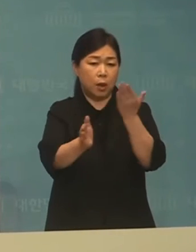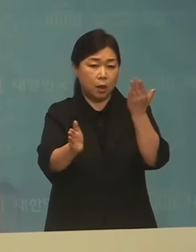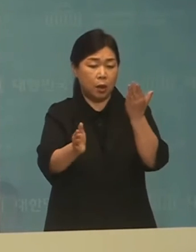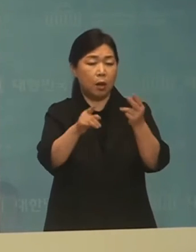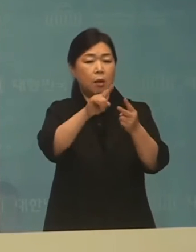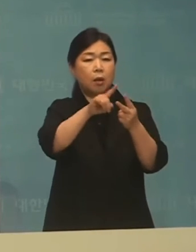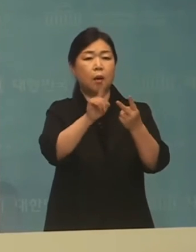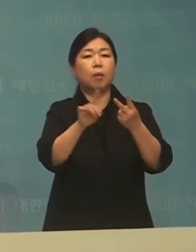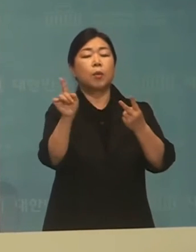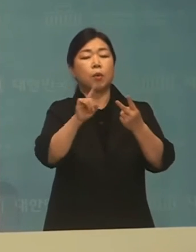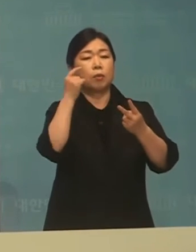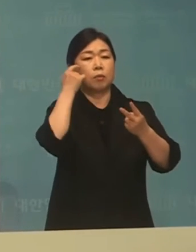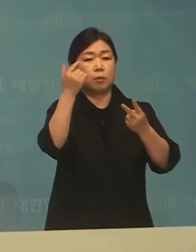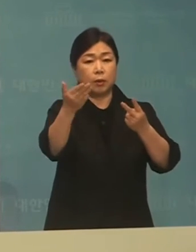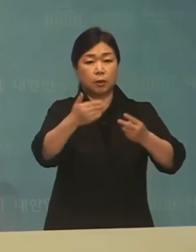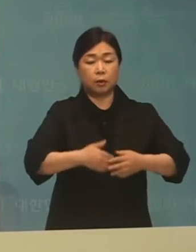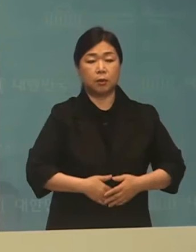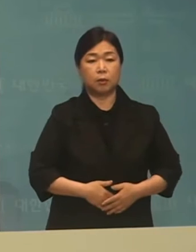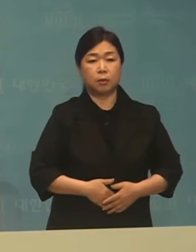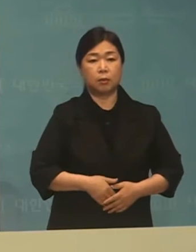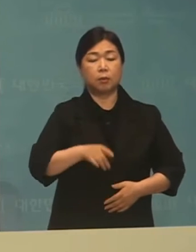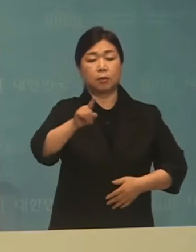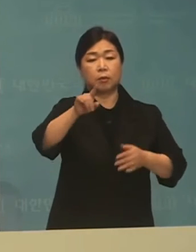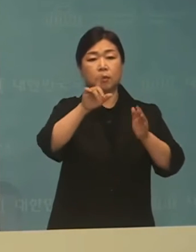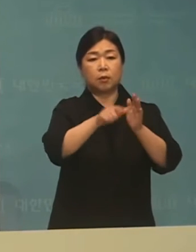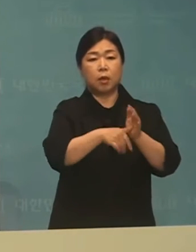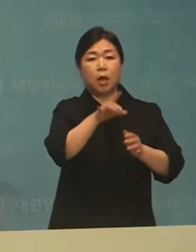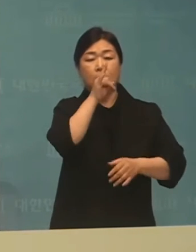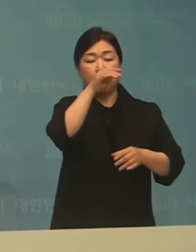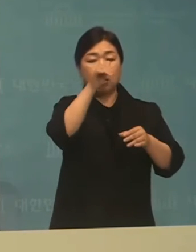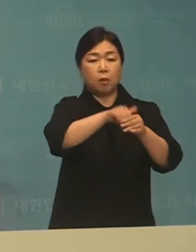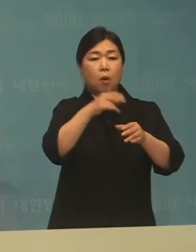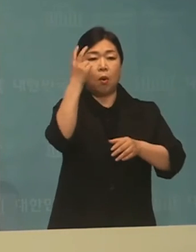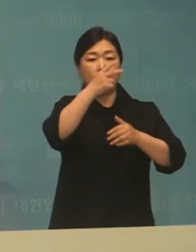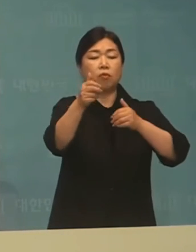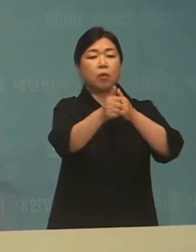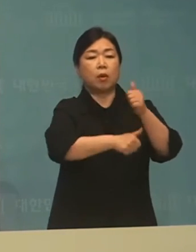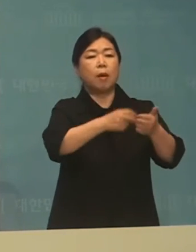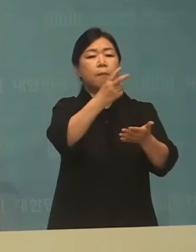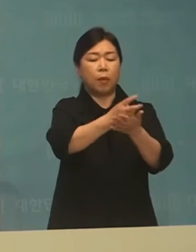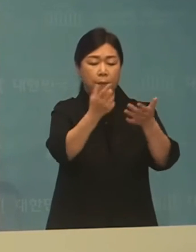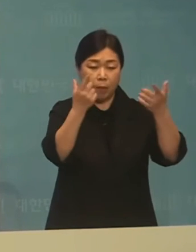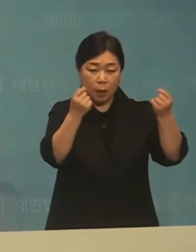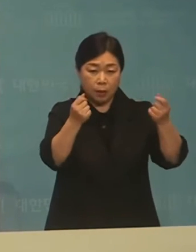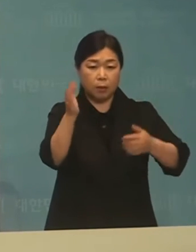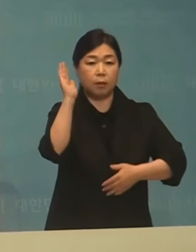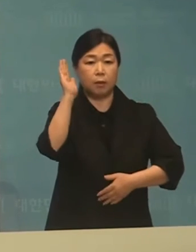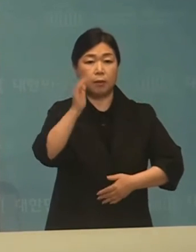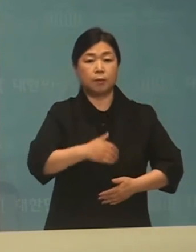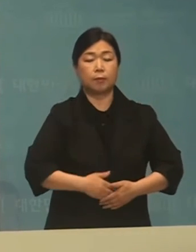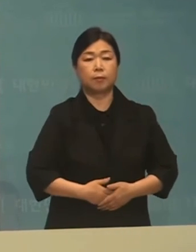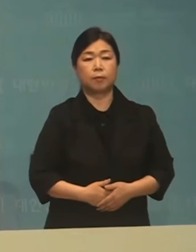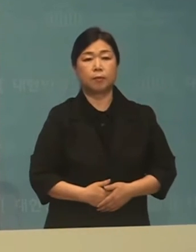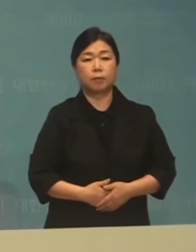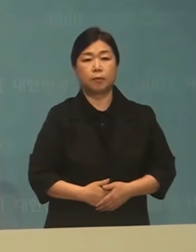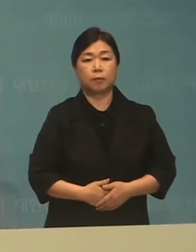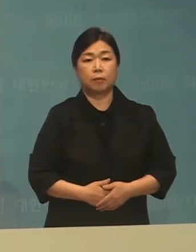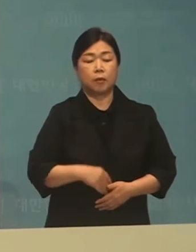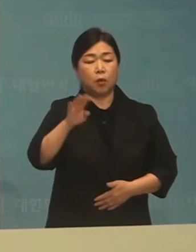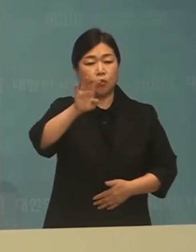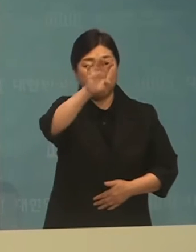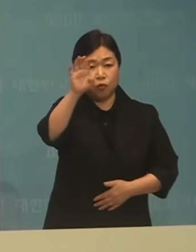불법이냐고 질문했습니다. 이에 대해 중앙선거관리위원회는 합법이라고 답했습니다.